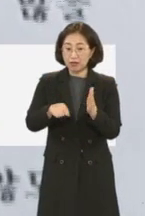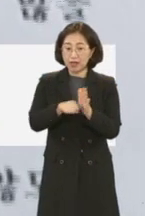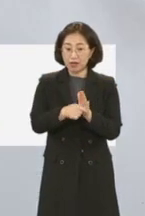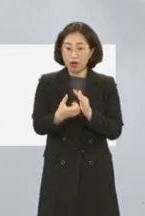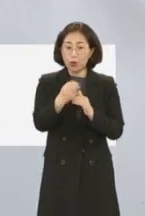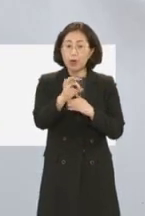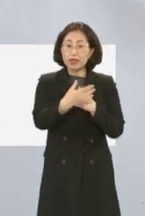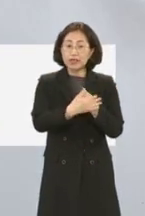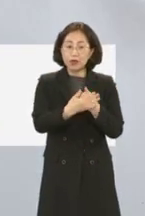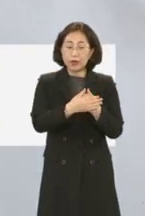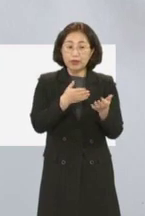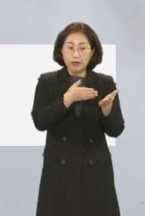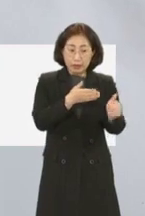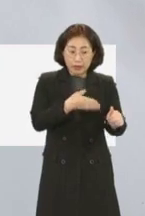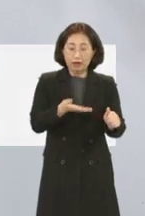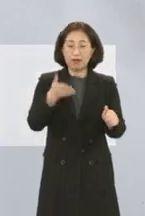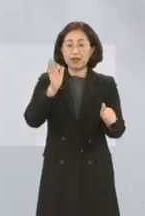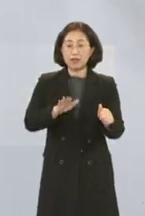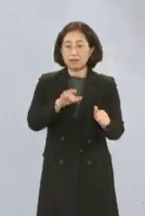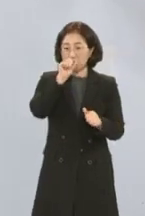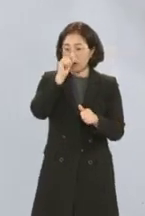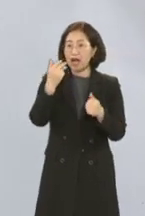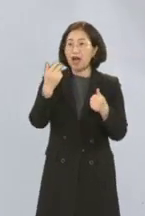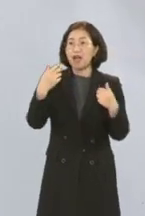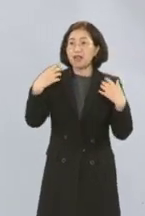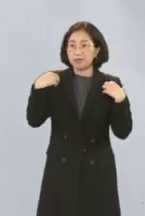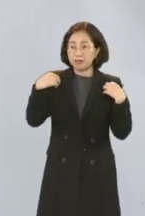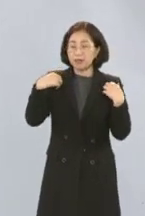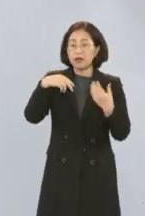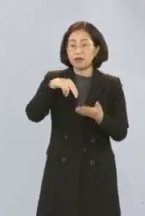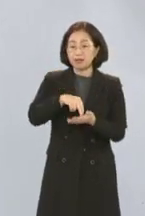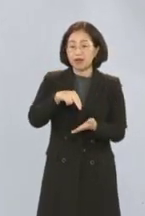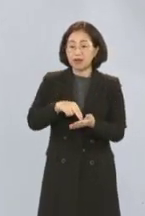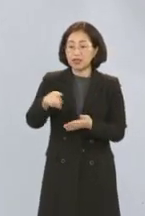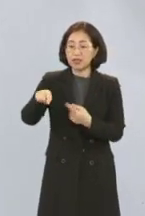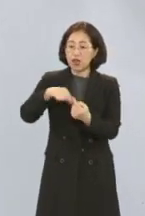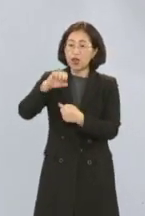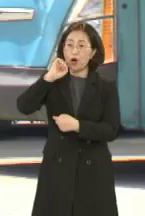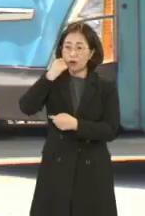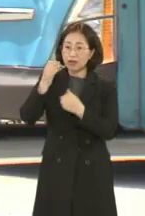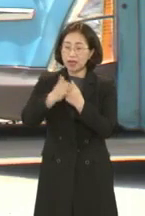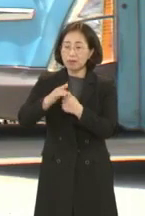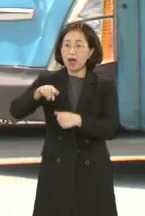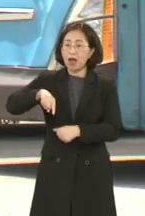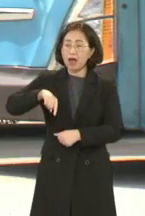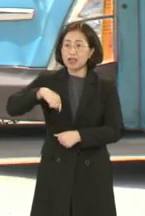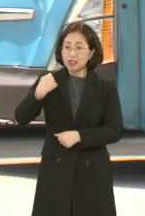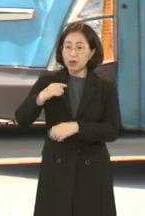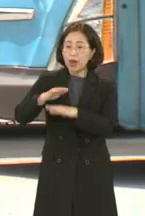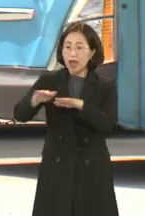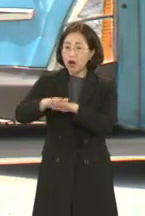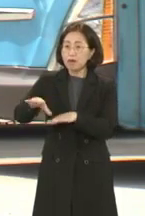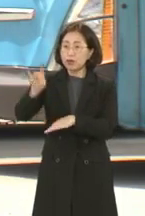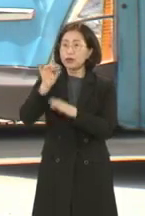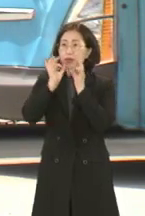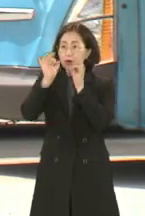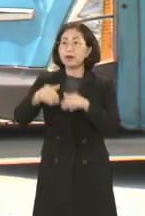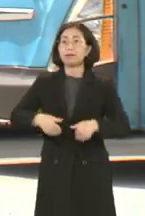지원을 요구하고 있지만 서산시는 미수금은 경영난으로 생긴 것인 만큼 자구책이 선행돼야 한다는 입장입니다.